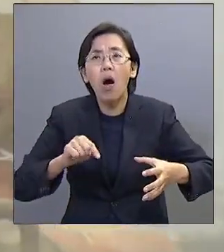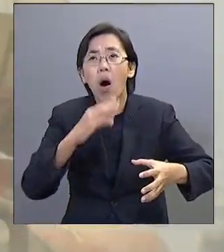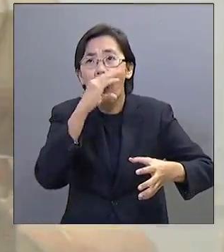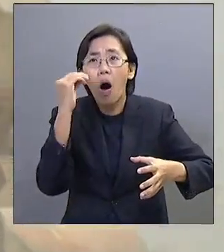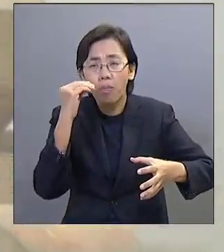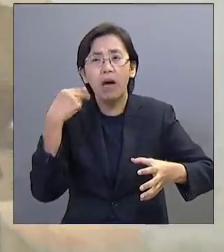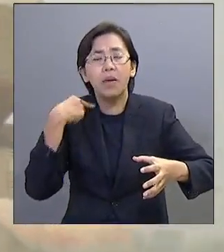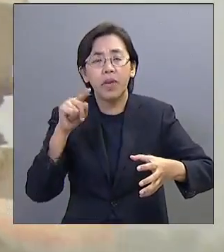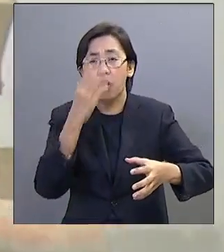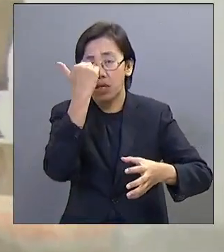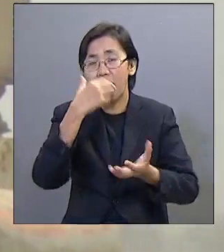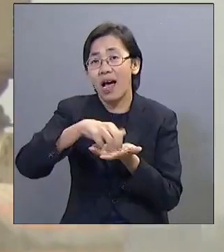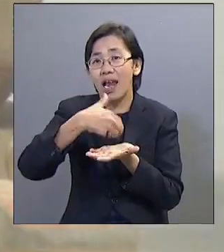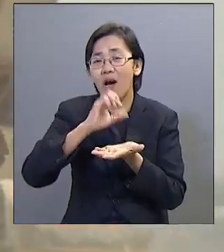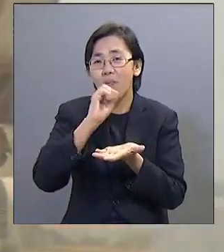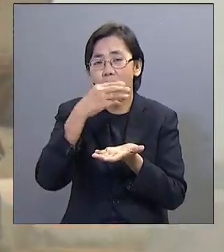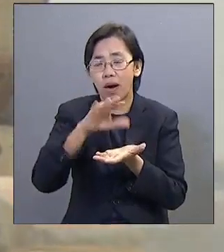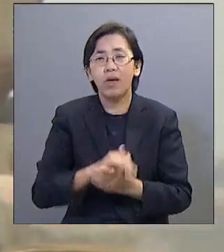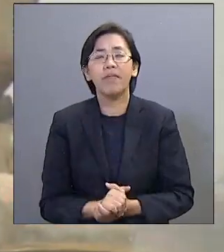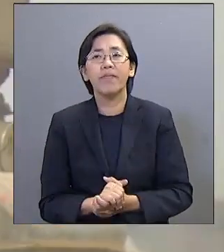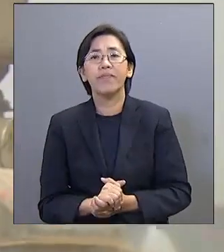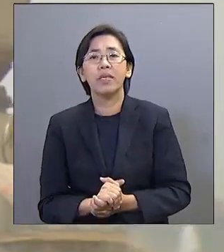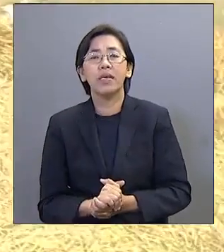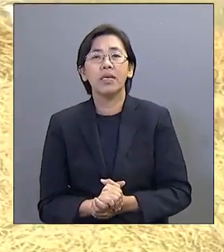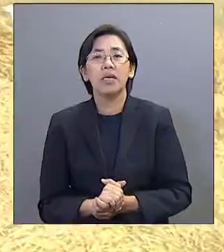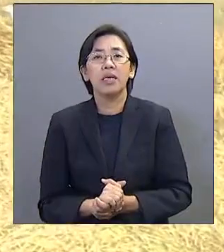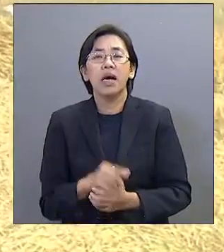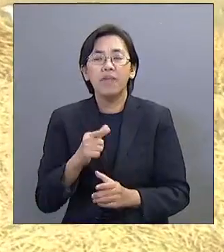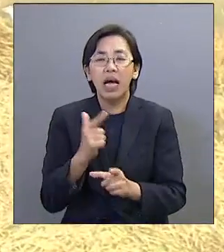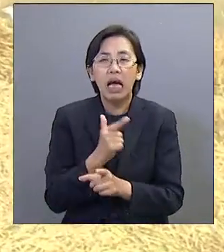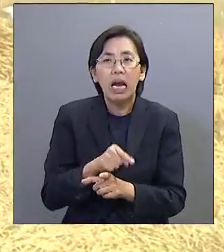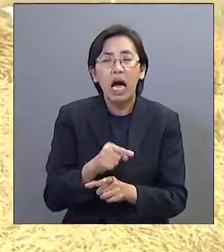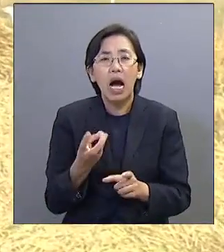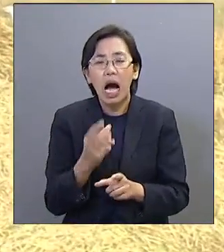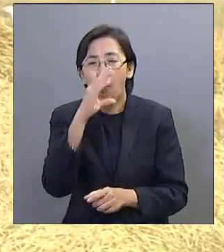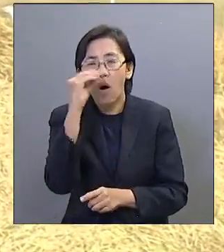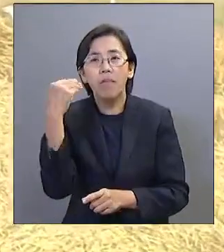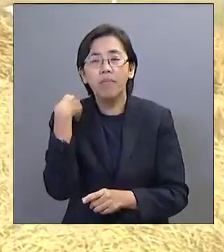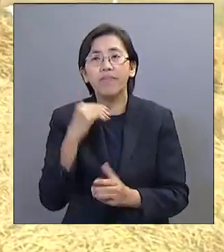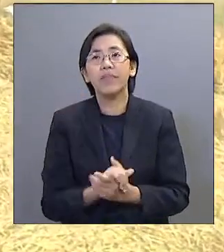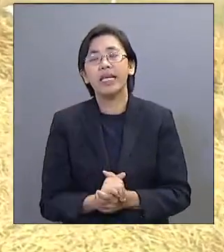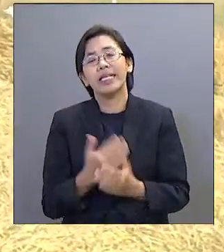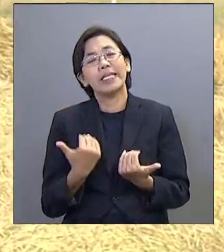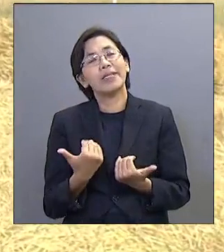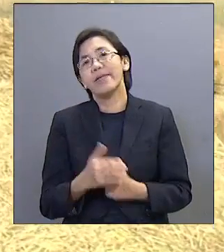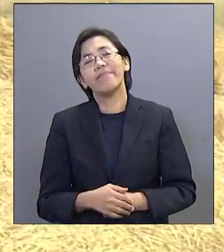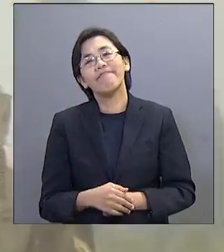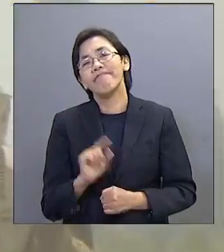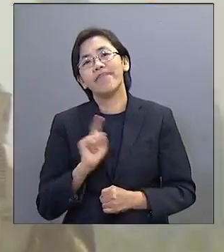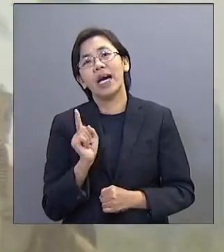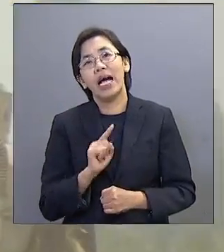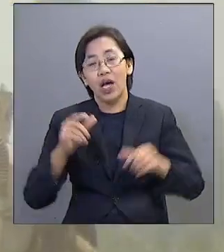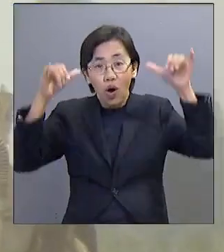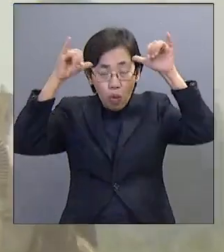ของข้าวที่ดิฉันเล่าไปเมื่อสักครู่นี้และก็ยังมีธาตุเหล็กทำให้ข้าวหอมมากขึ้นแต่ในปัจจุบันคุณผู้ชมยังเห็นควาย